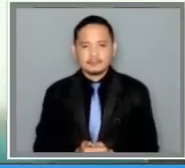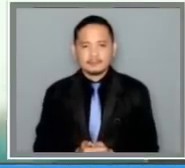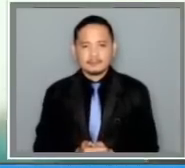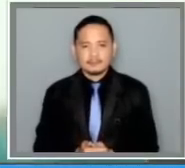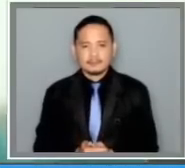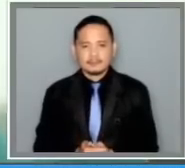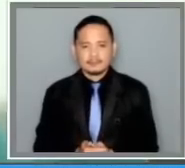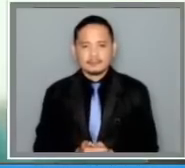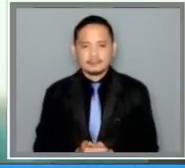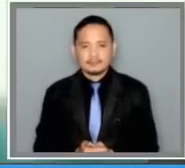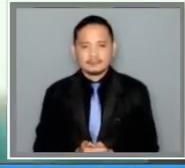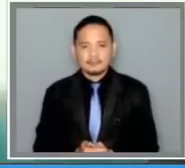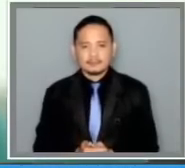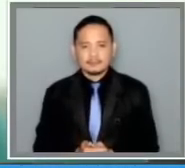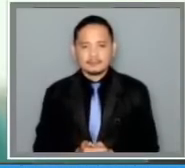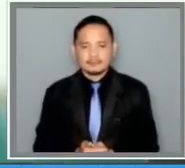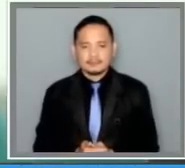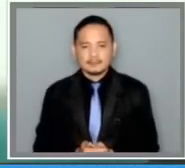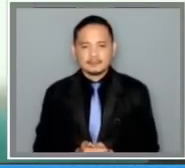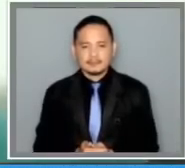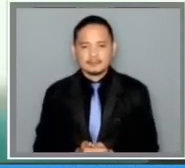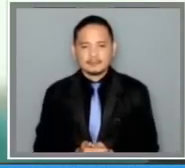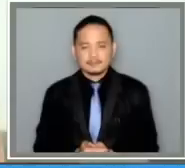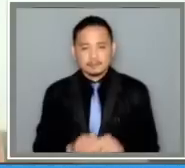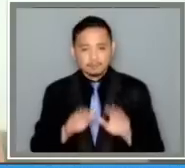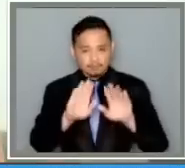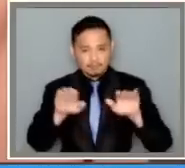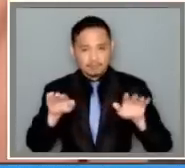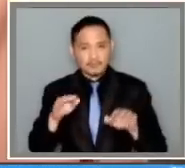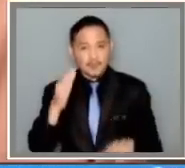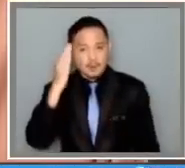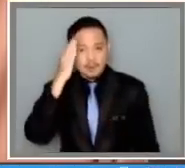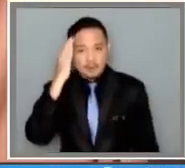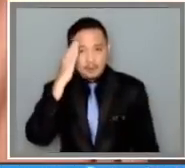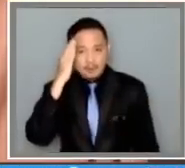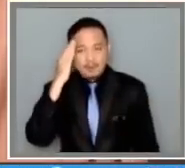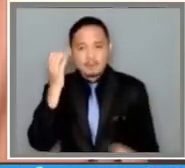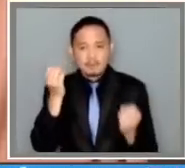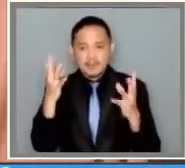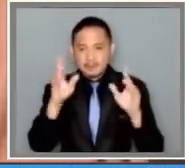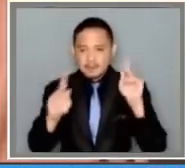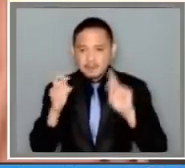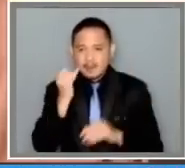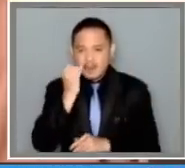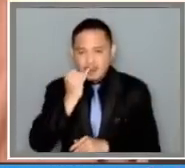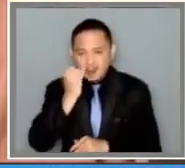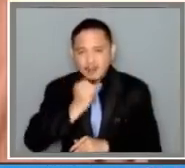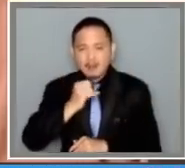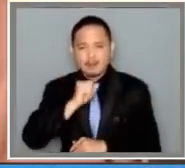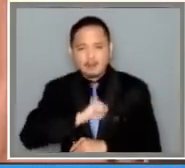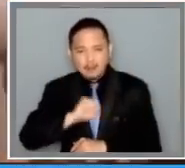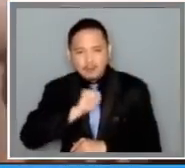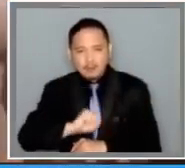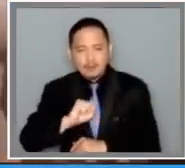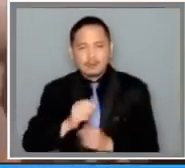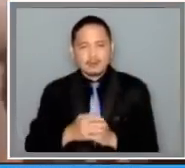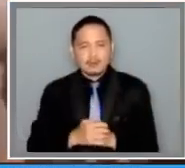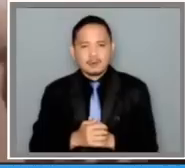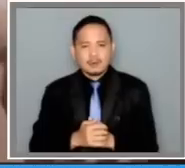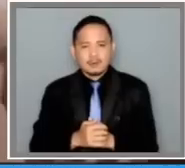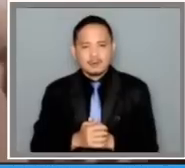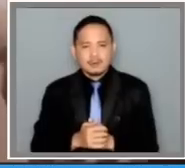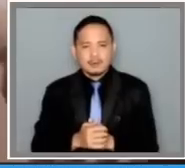alamin natin na bukod syempre, alam natin na marami-rami ho ngayon nagkakasipon, ubo, pero baka dahil din naman ito sa